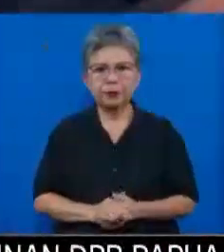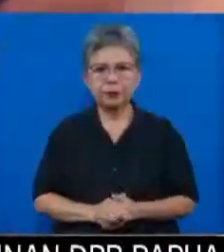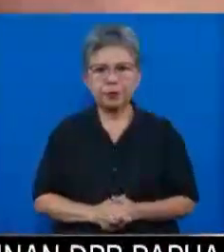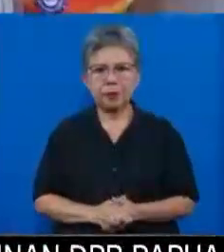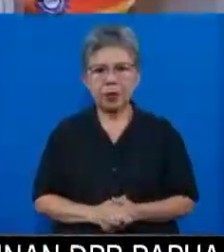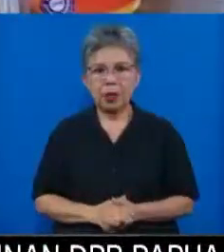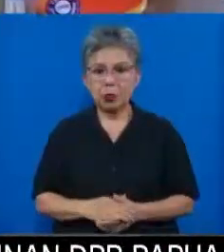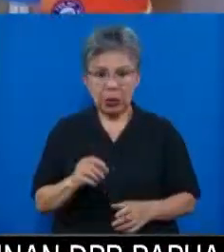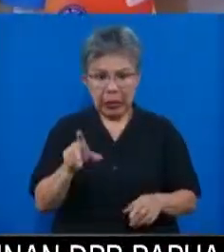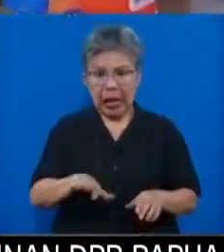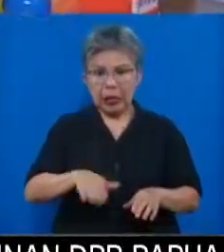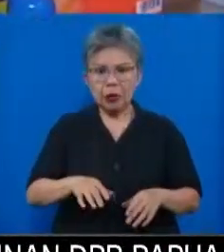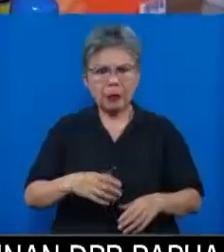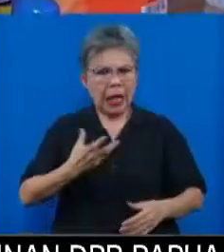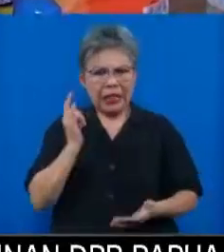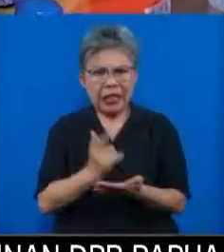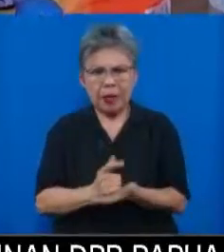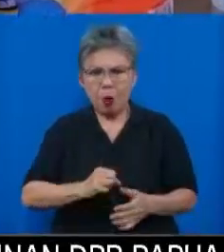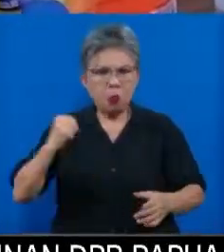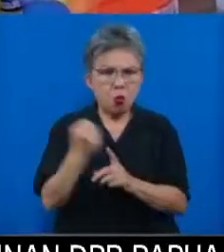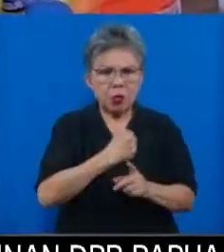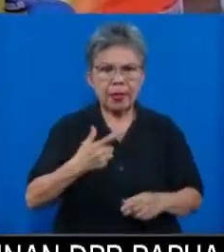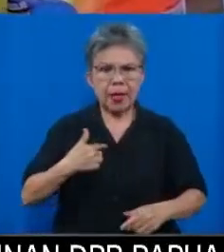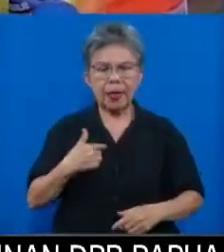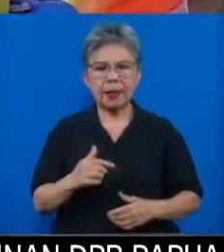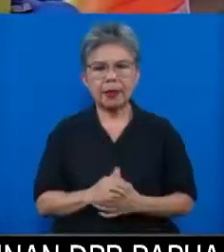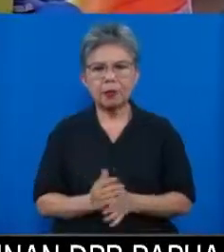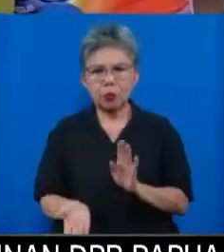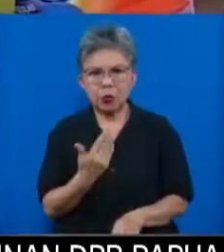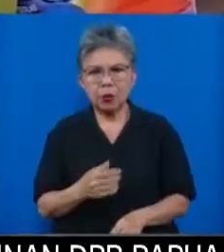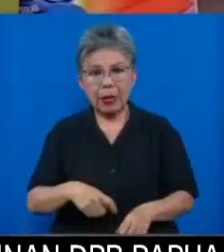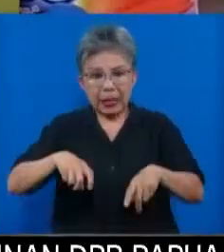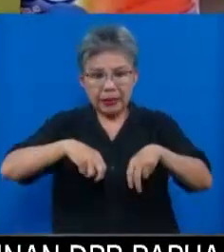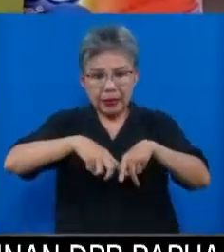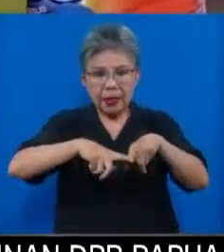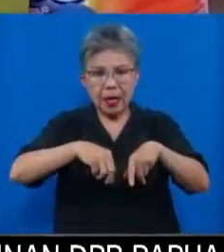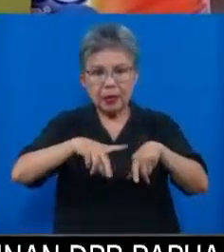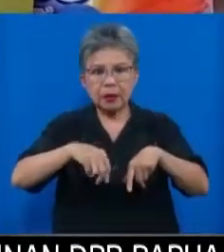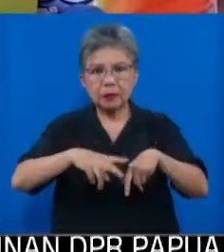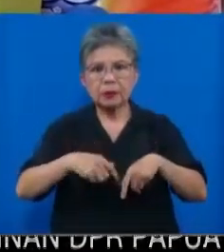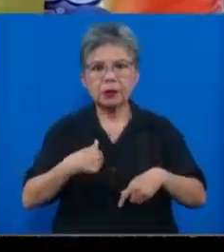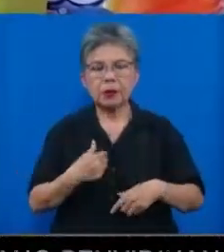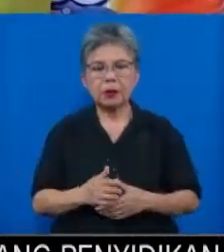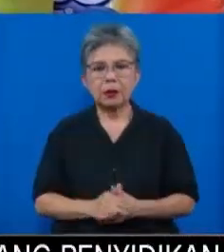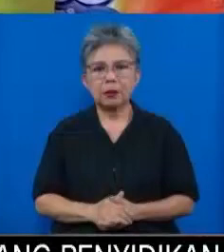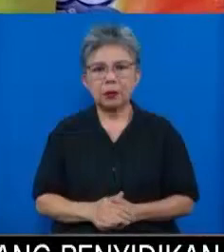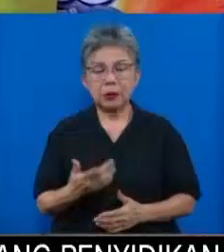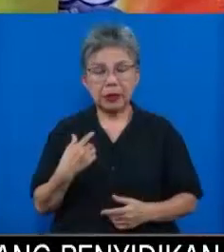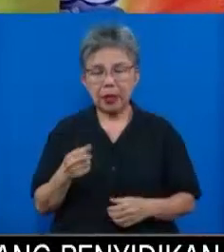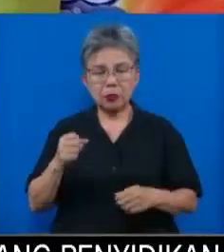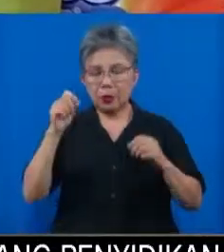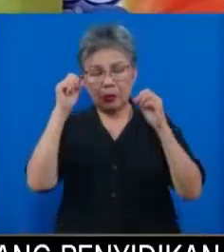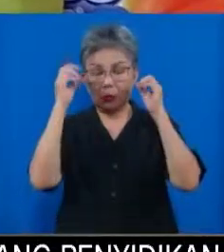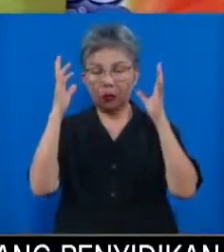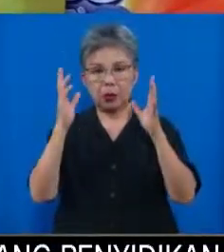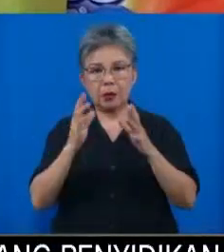belum puas, dia masih mau ini. Dia masih mau pukul saya lagi, bahkan tendang saya segala macam. Tapi saya sudah tidak ingat dia